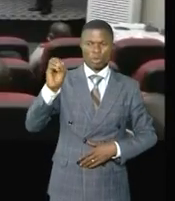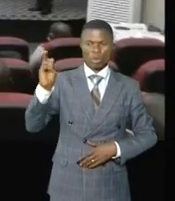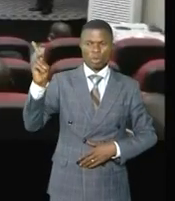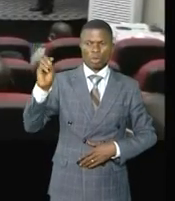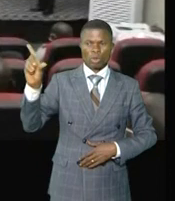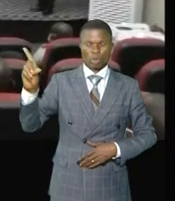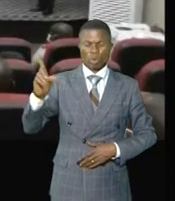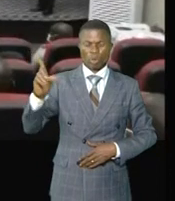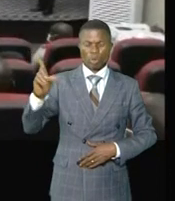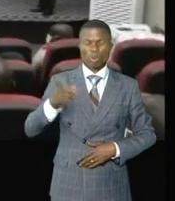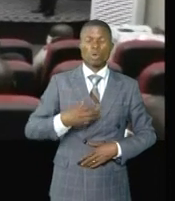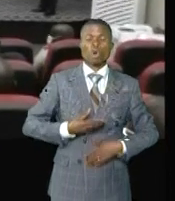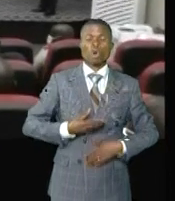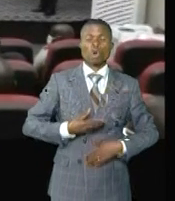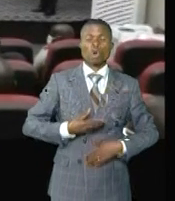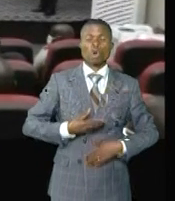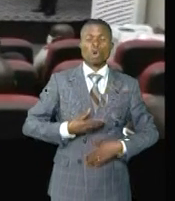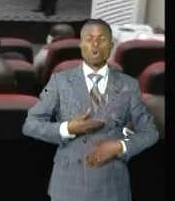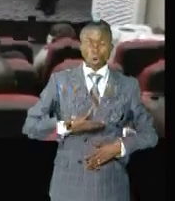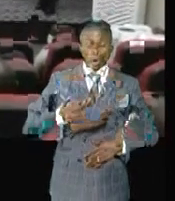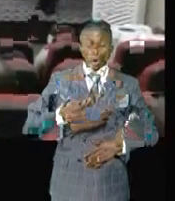être matérialisé avec la